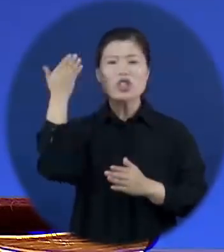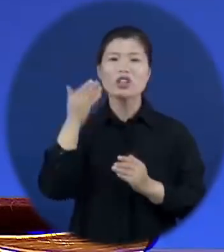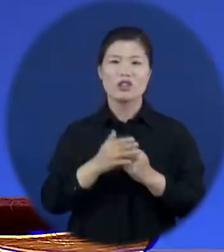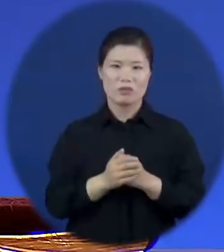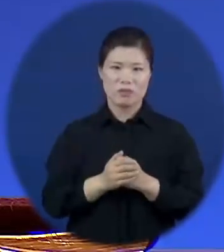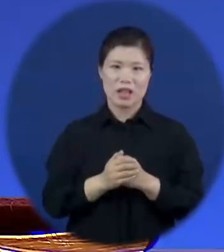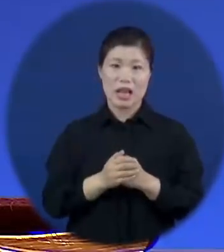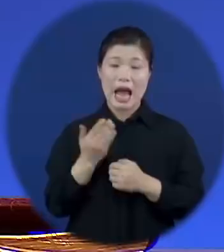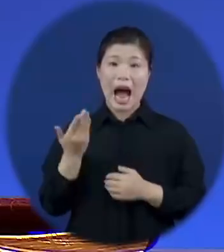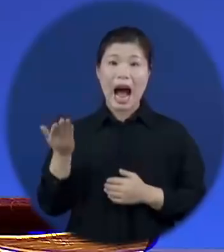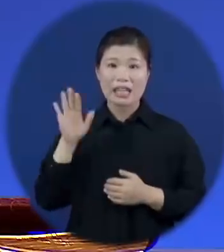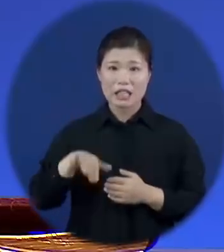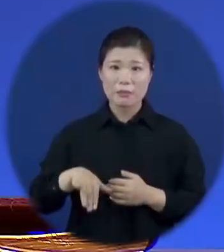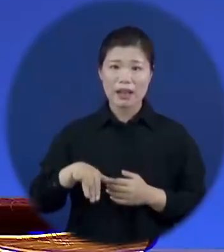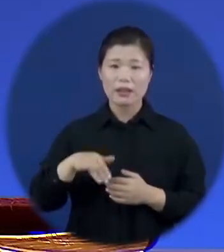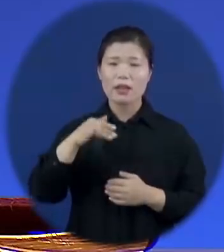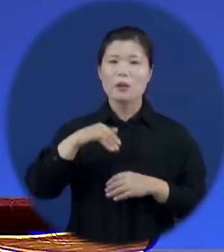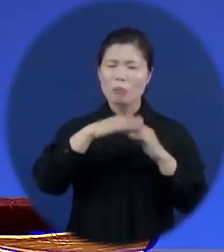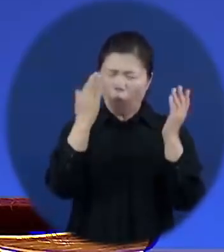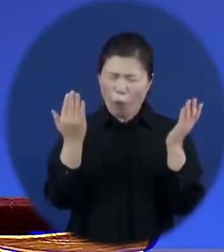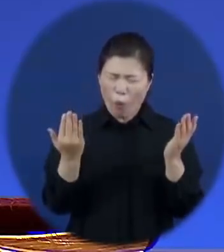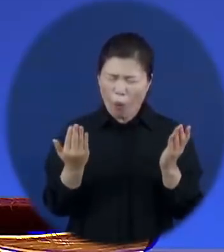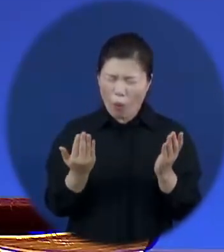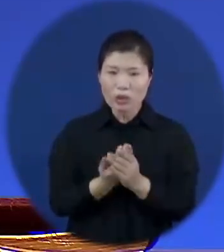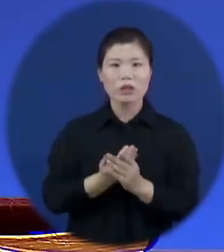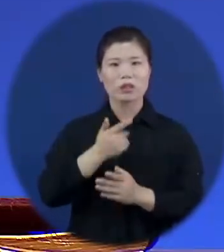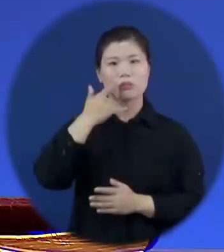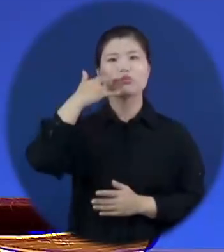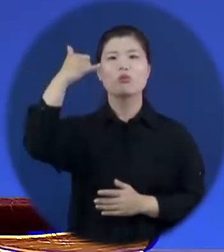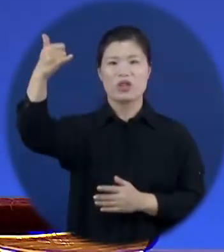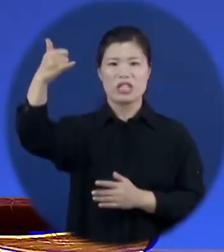것이 부모님의 하나님이었던 거죠.